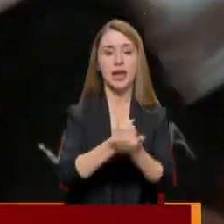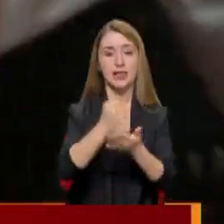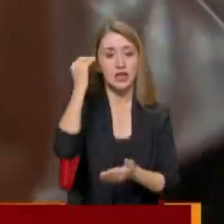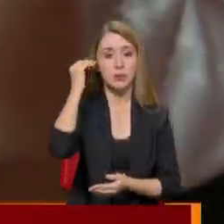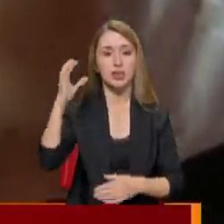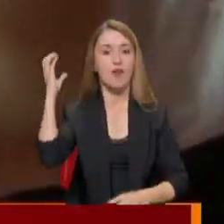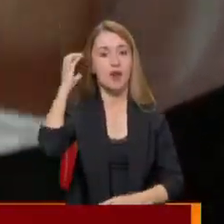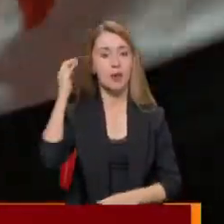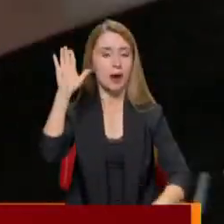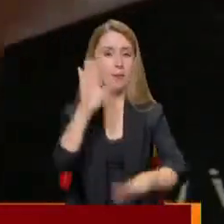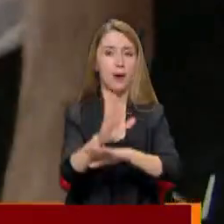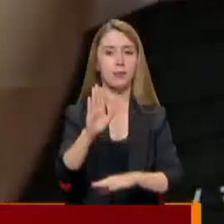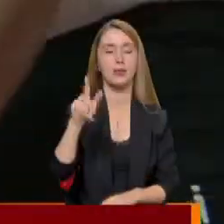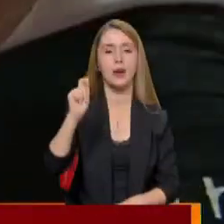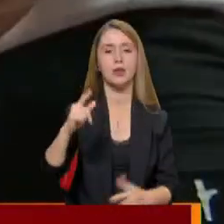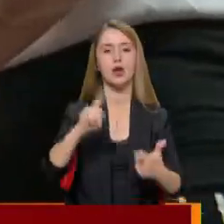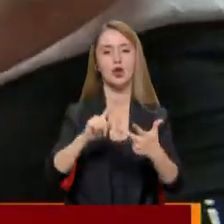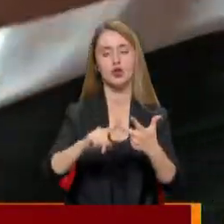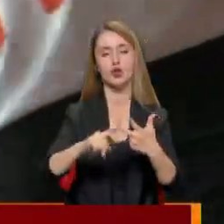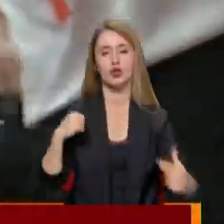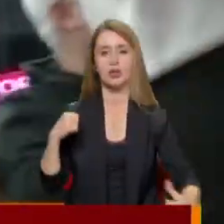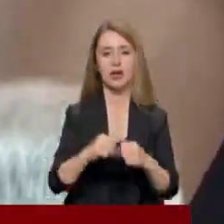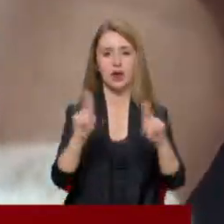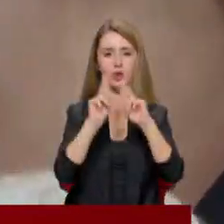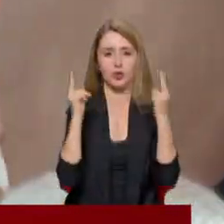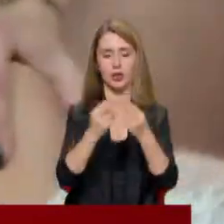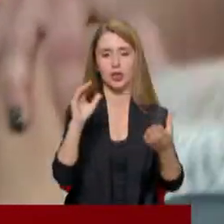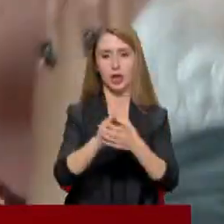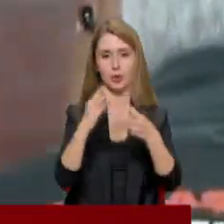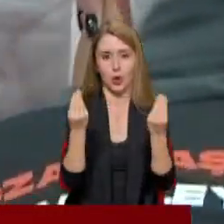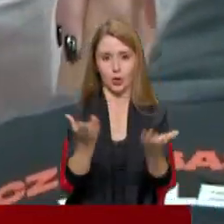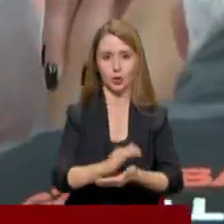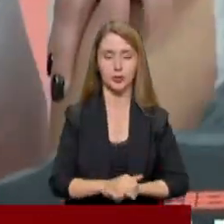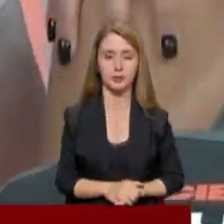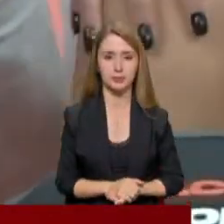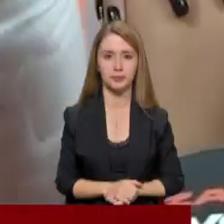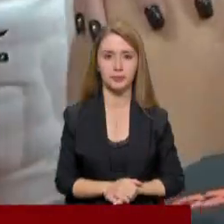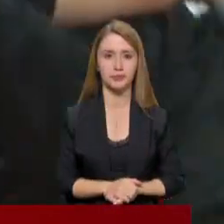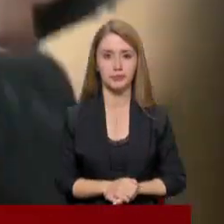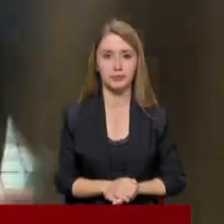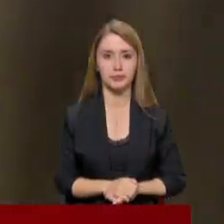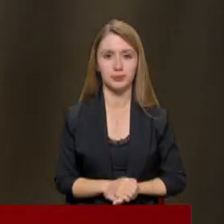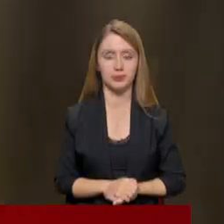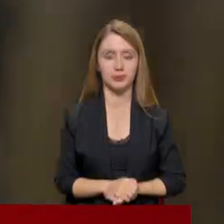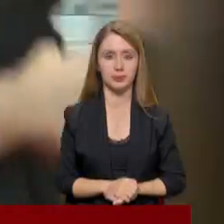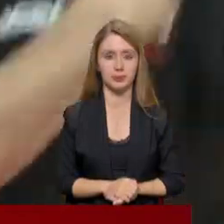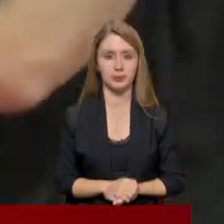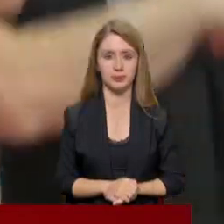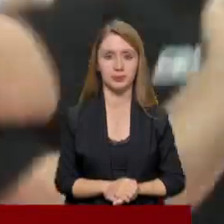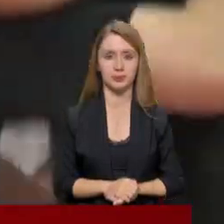Eczacıbaşı Vakıfbank'ı yenerek 3. kez dünya şampiyonu oldu. Eczacıbaşı ise 4. finalinde 3.